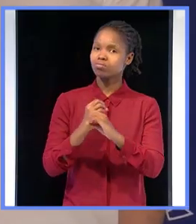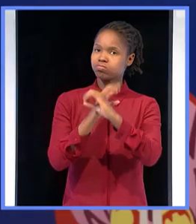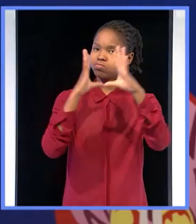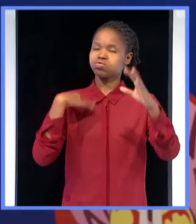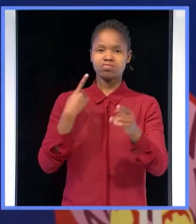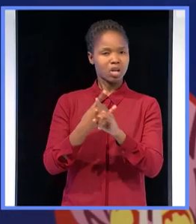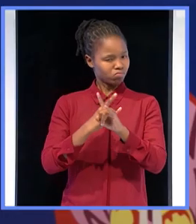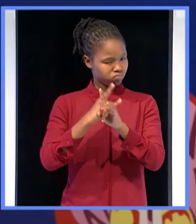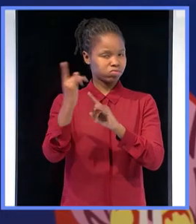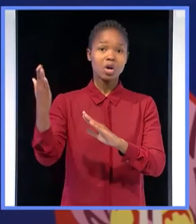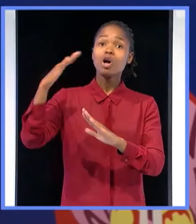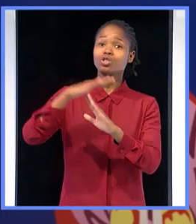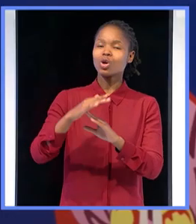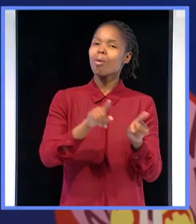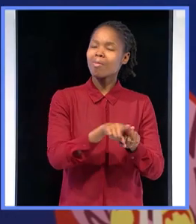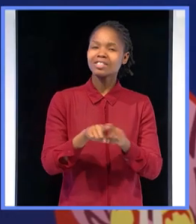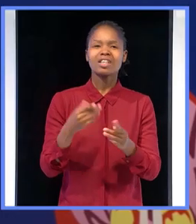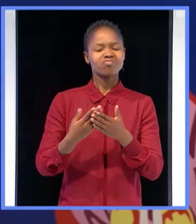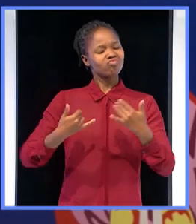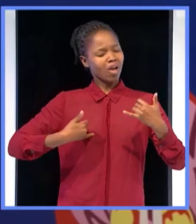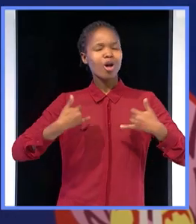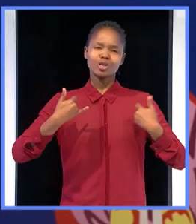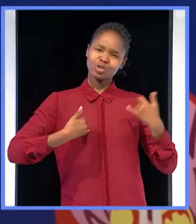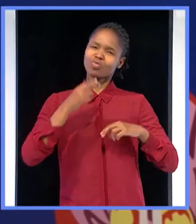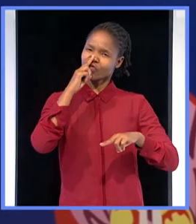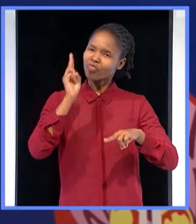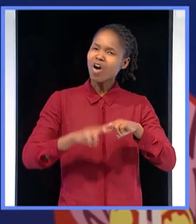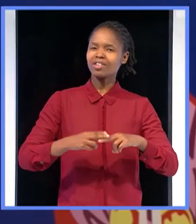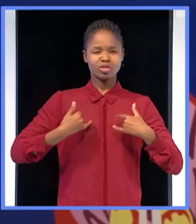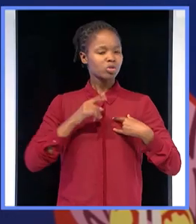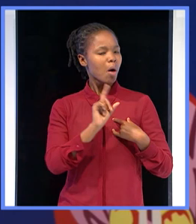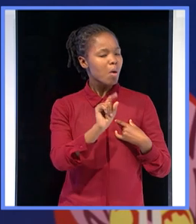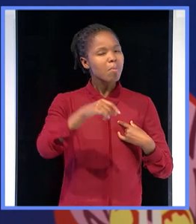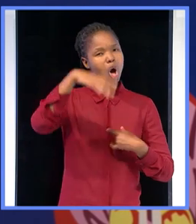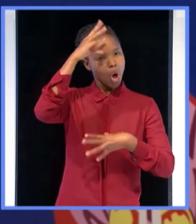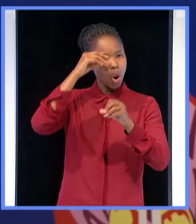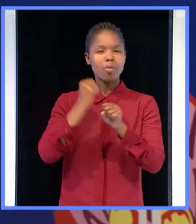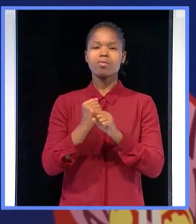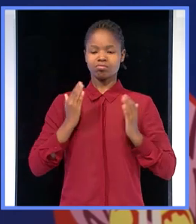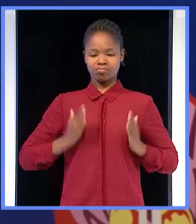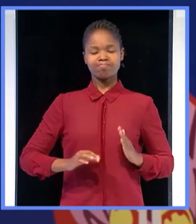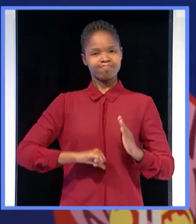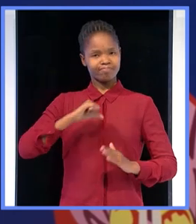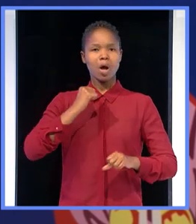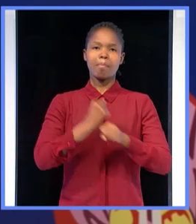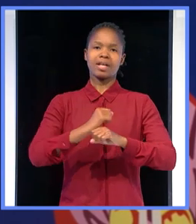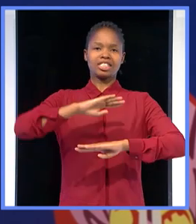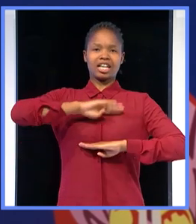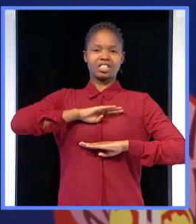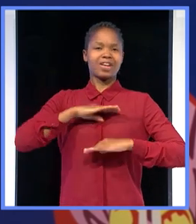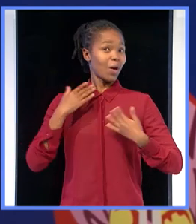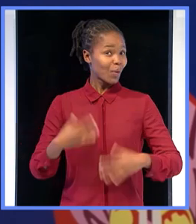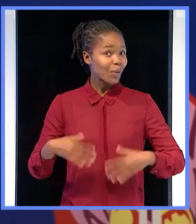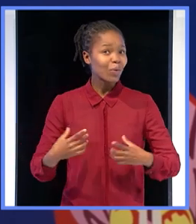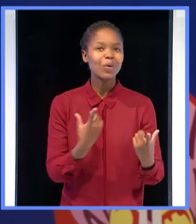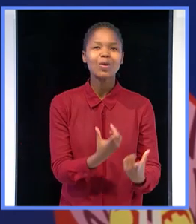nie. Ek gaan net om myself tevrede te maak en dit vir myself te geniet en ek wil graag my tye verbeter